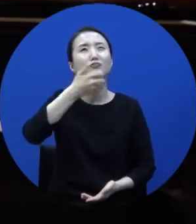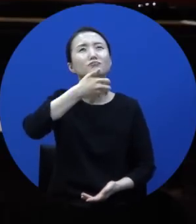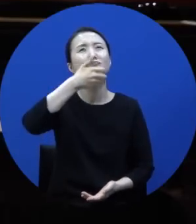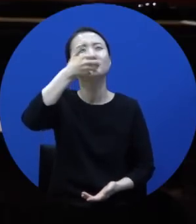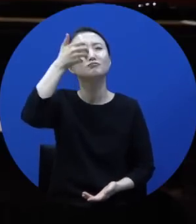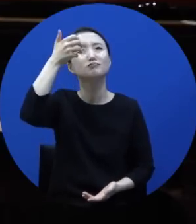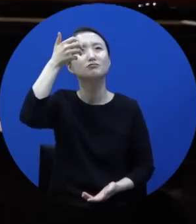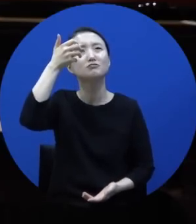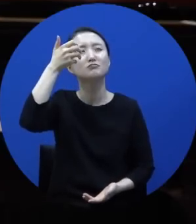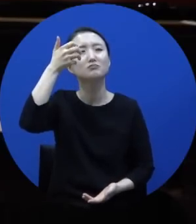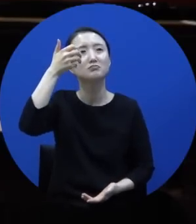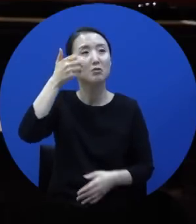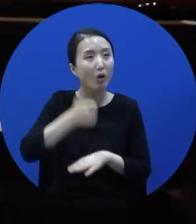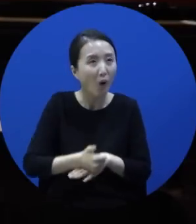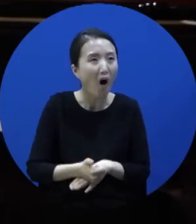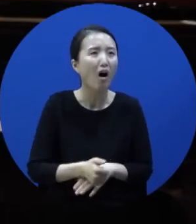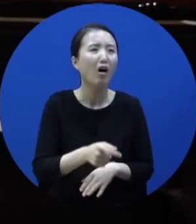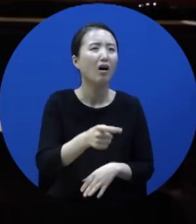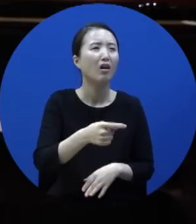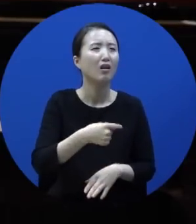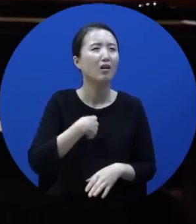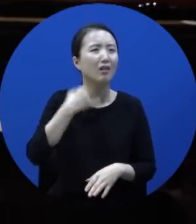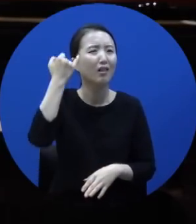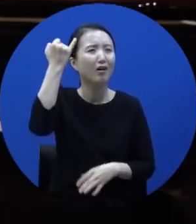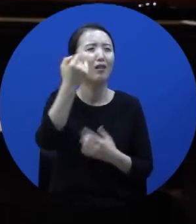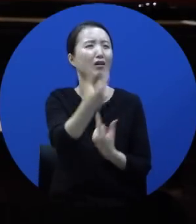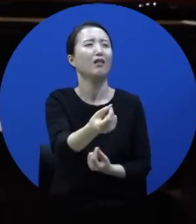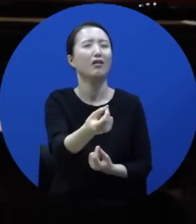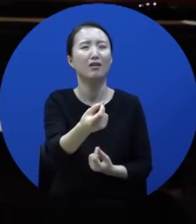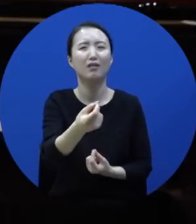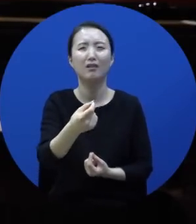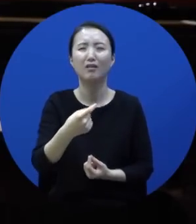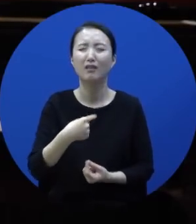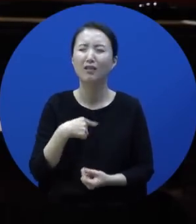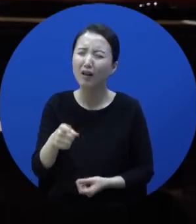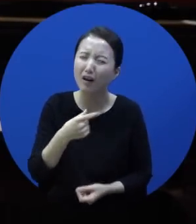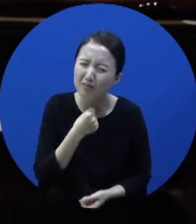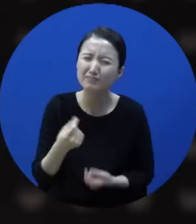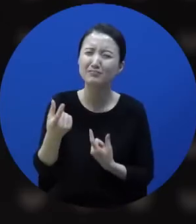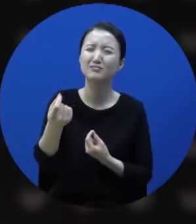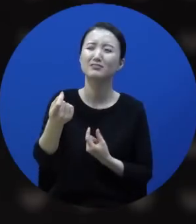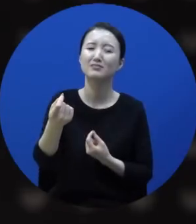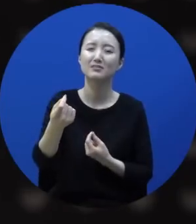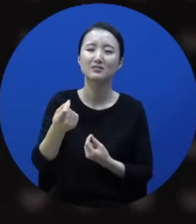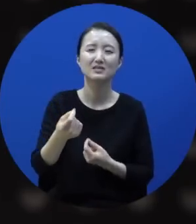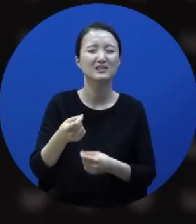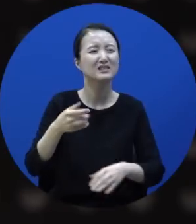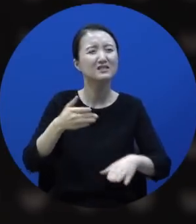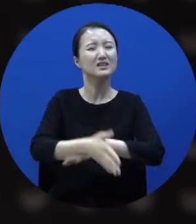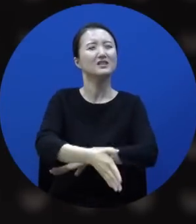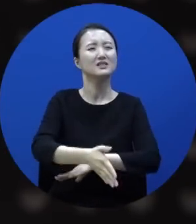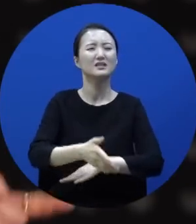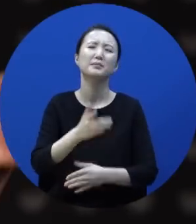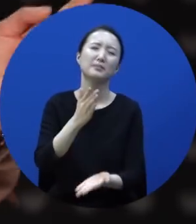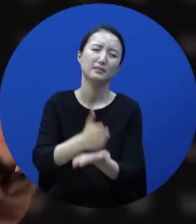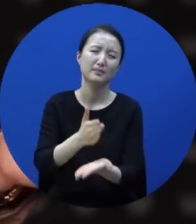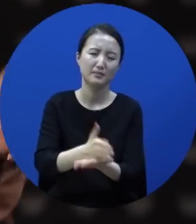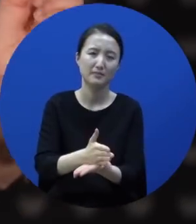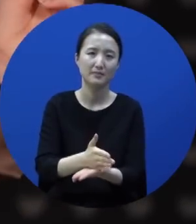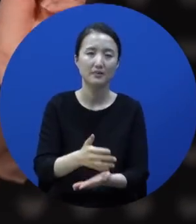내가 하려고 했던 건데. 다 지나고 나서. 네. 왜 그랬냐면 생각한